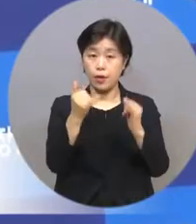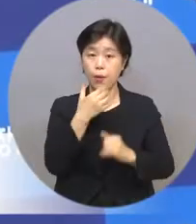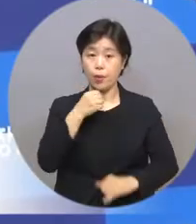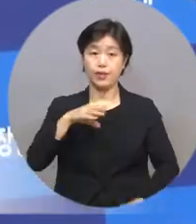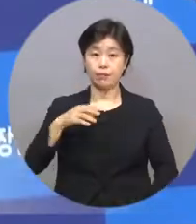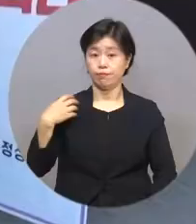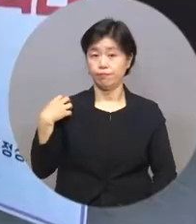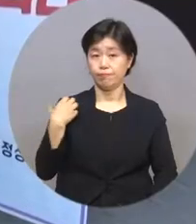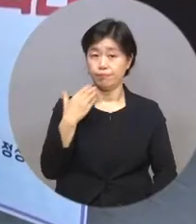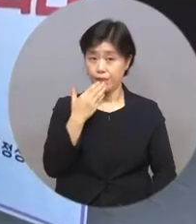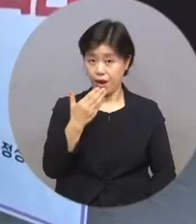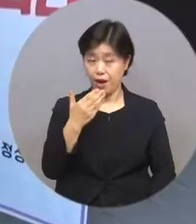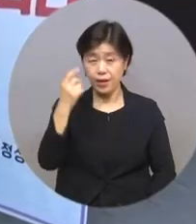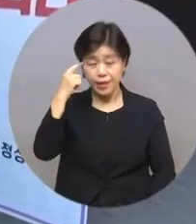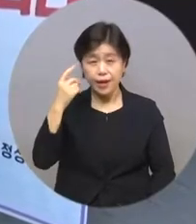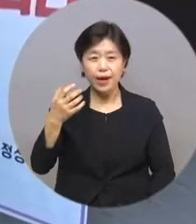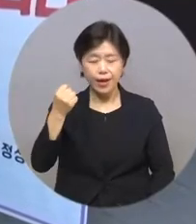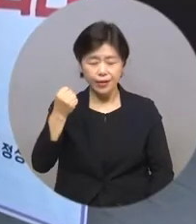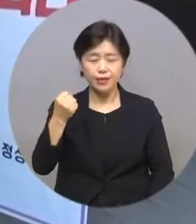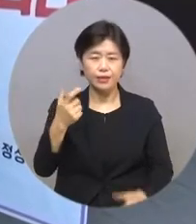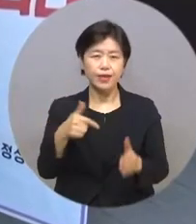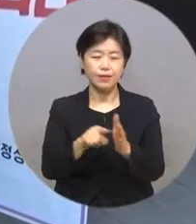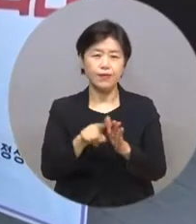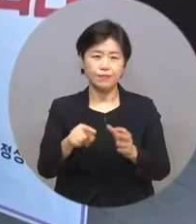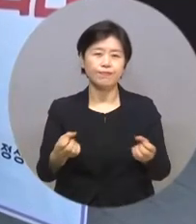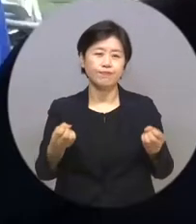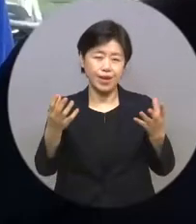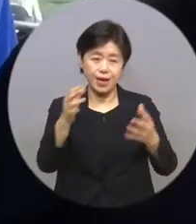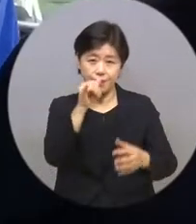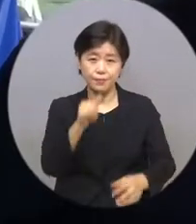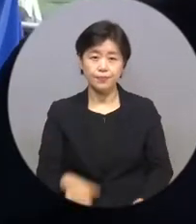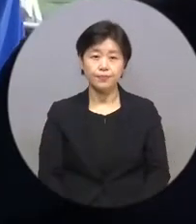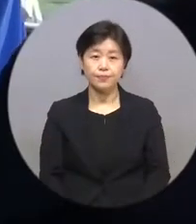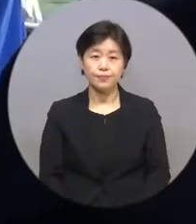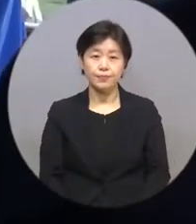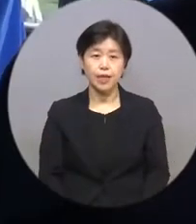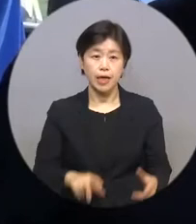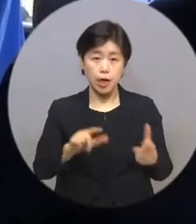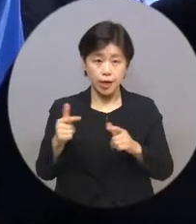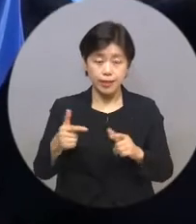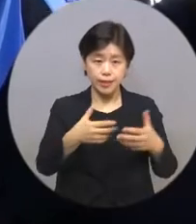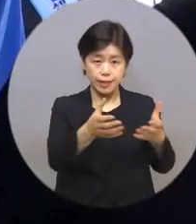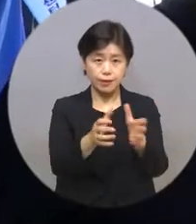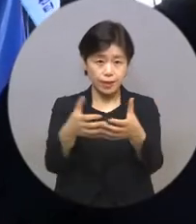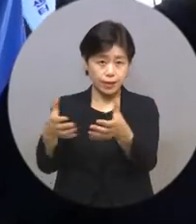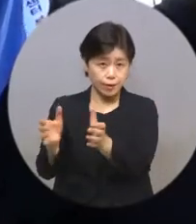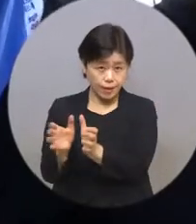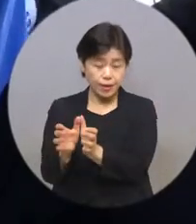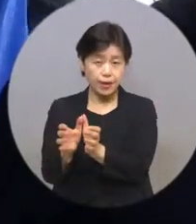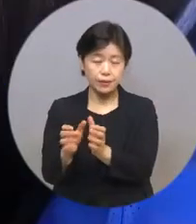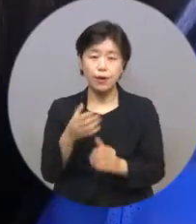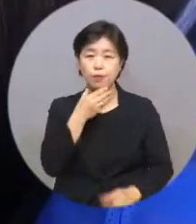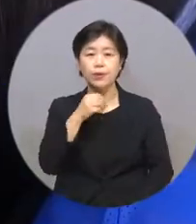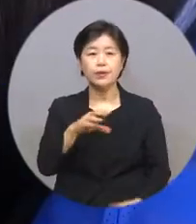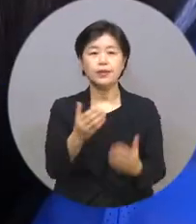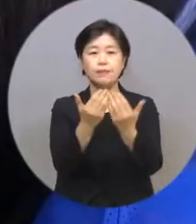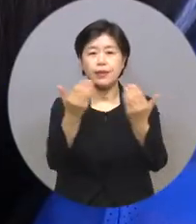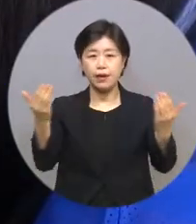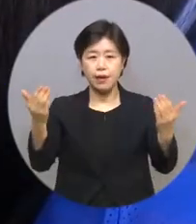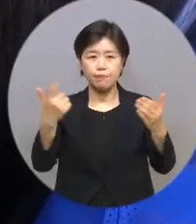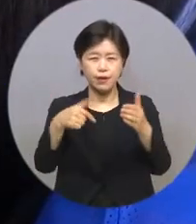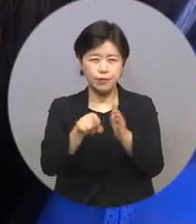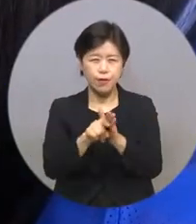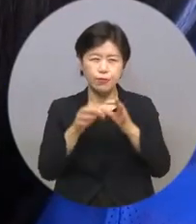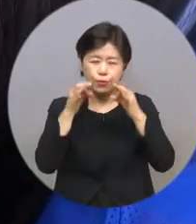추진하게 되었어요 시 관계자는 많은 사회복지 관련 기관단체 등이 풍성한 복지 박람회를 만들기 위해